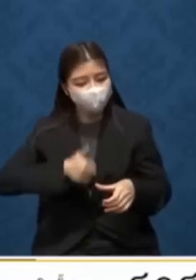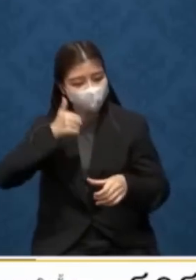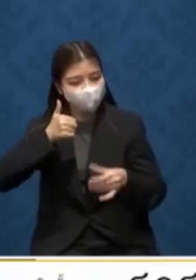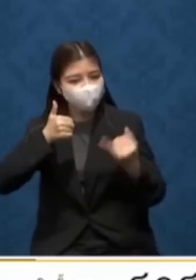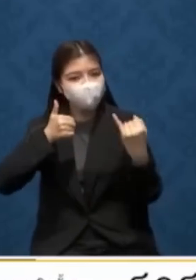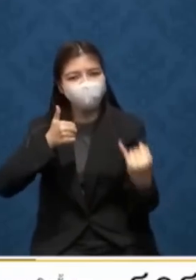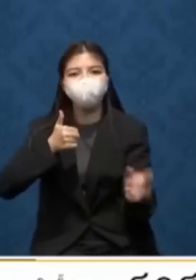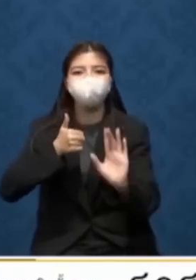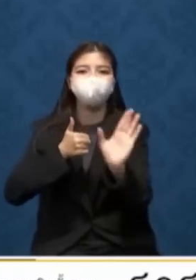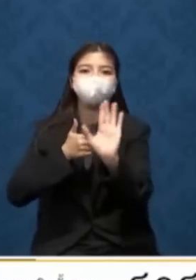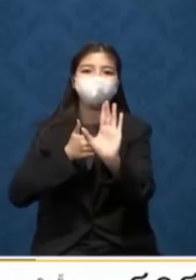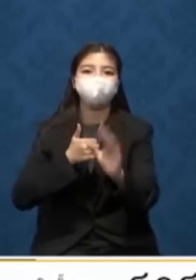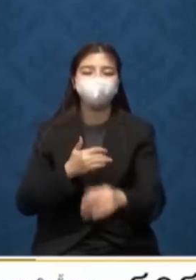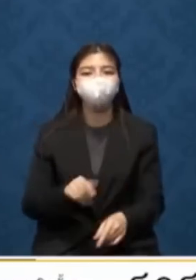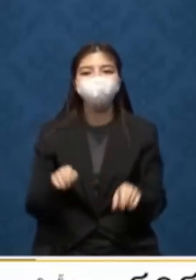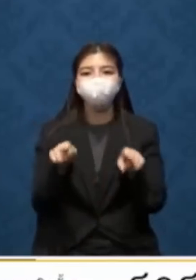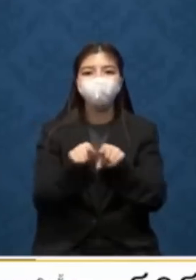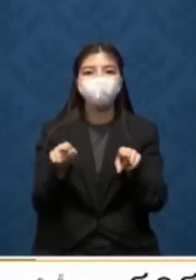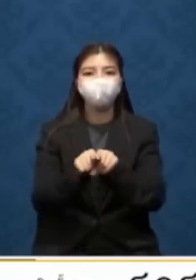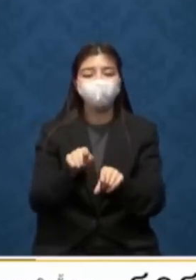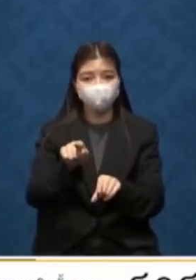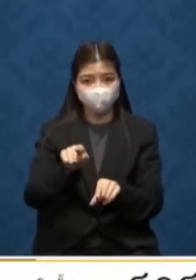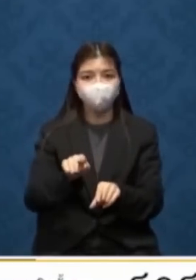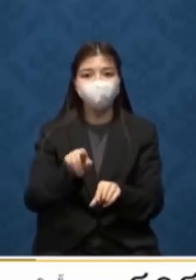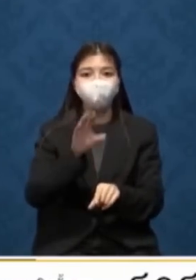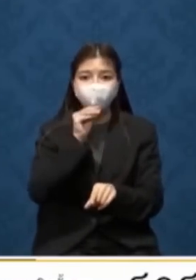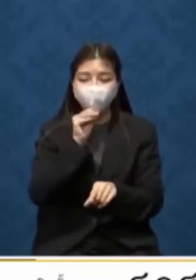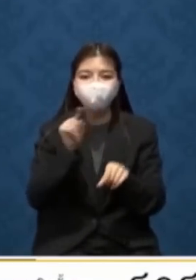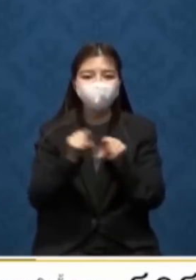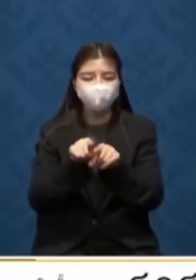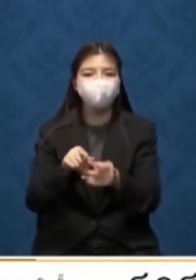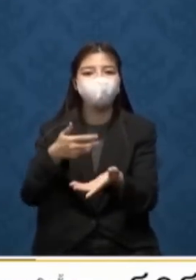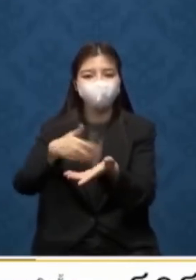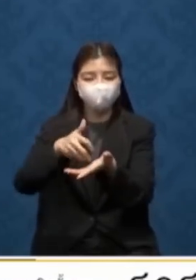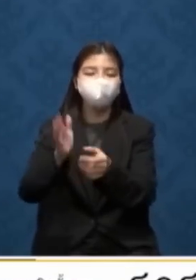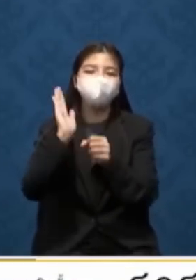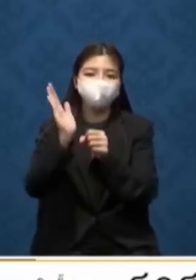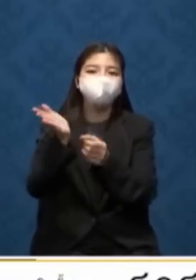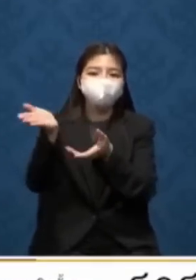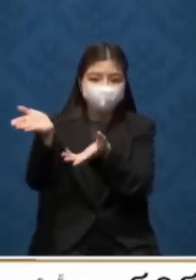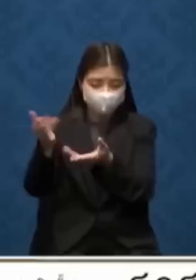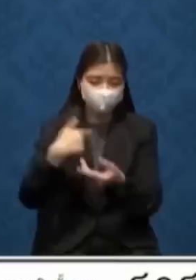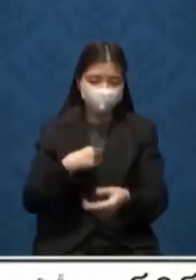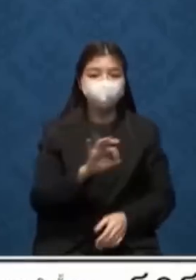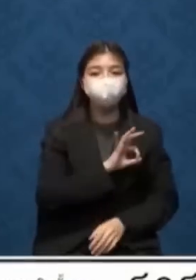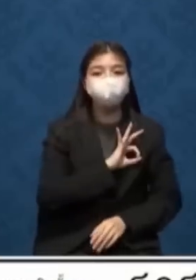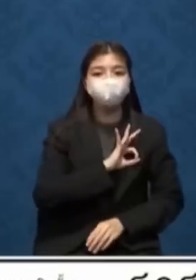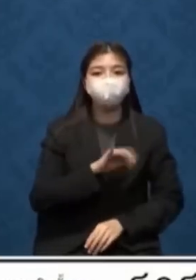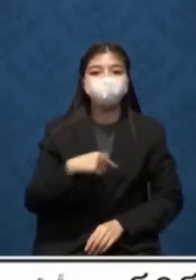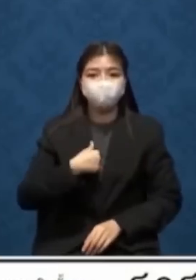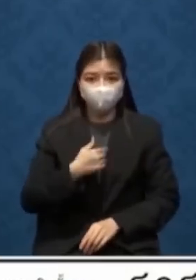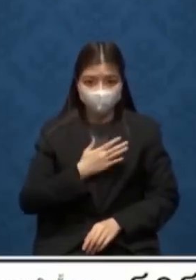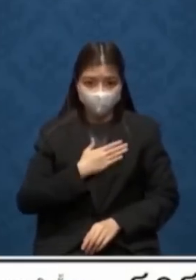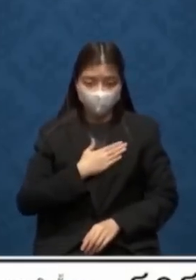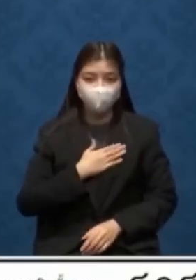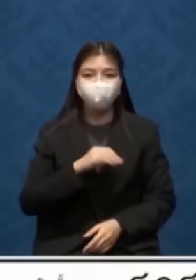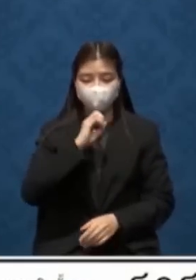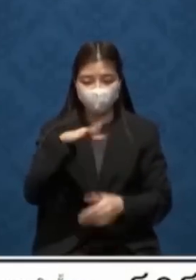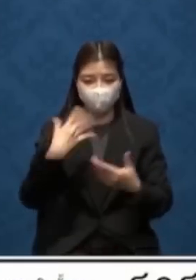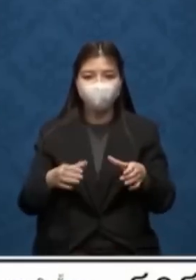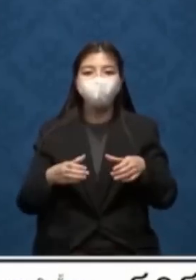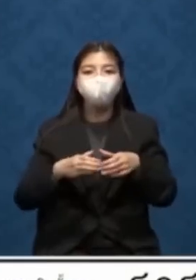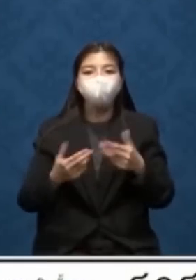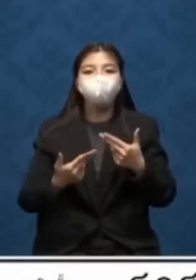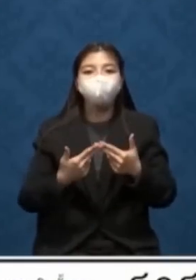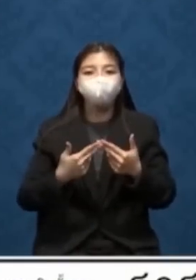ใช่นะฮะผมถึงบอกที่ท่านพูดก็ท่านก็อภิปรายไปนะครับแต่ผมในฐานะสมาชิกพรรคผมก็ยืนยันว่าพรรครวมไทยสร้างชา